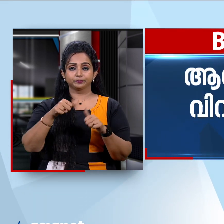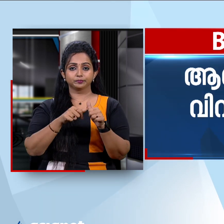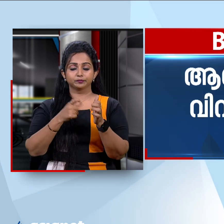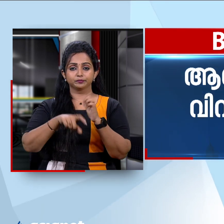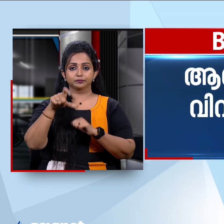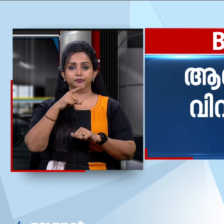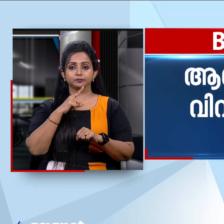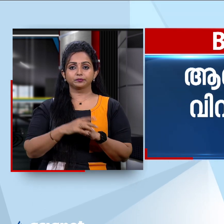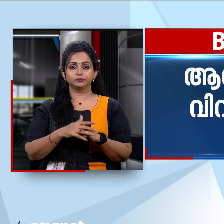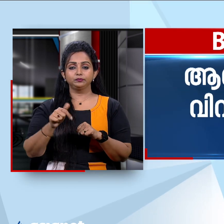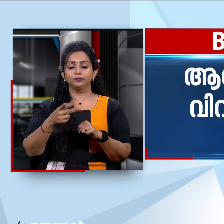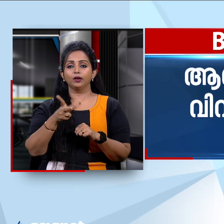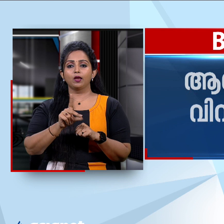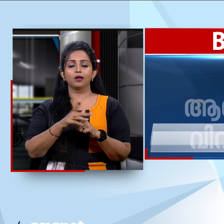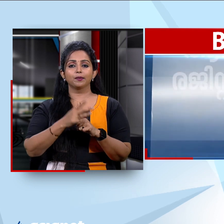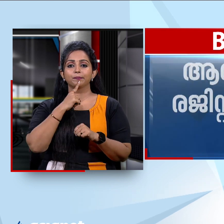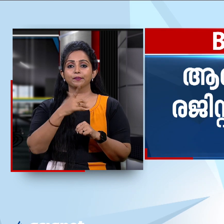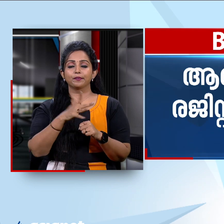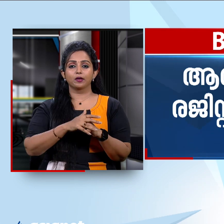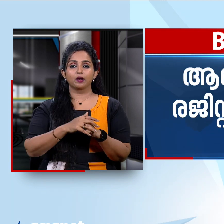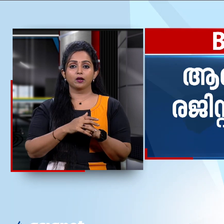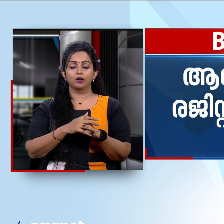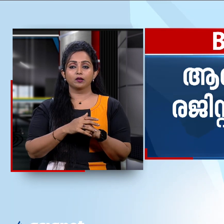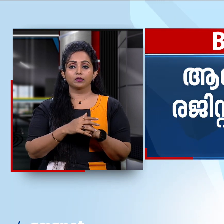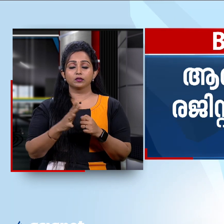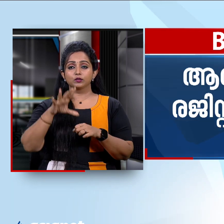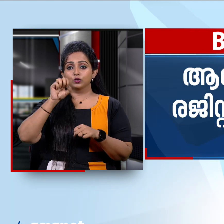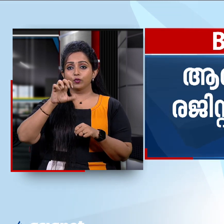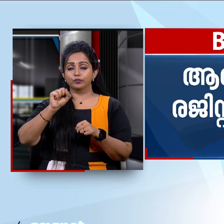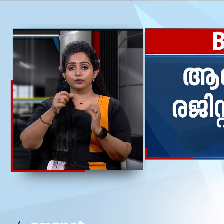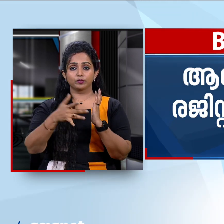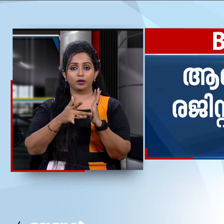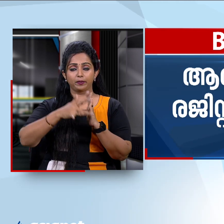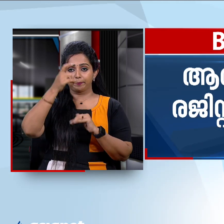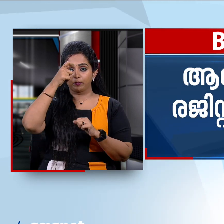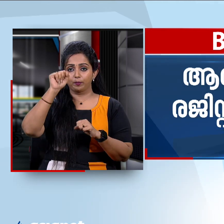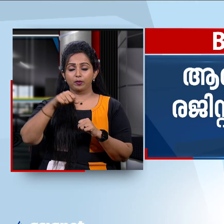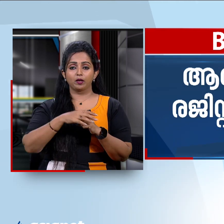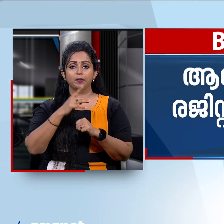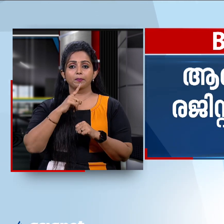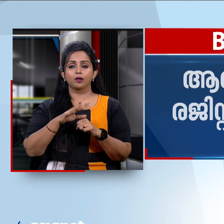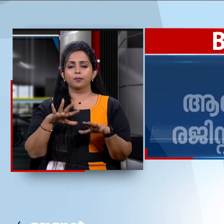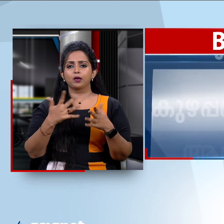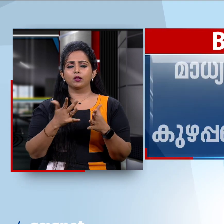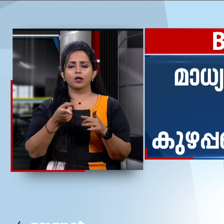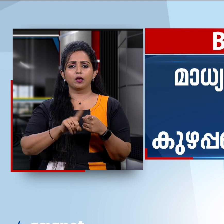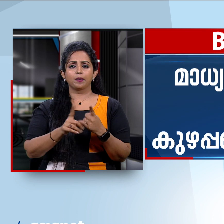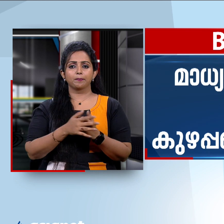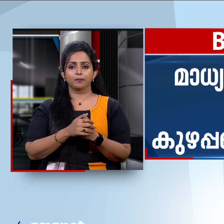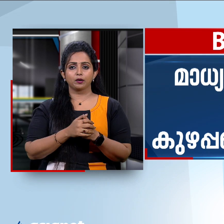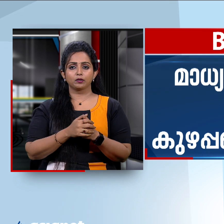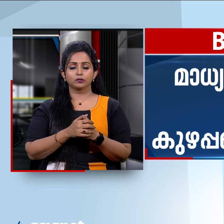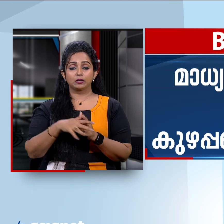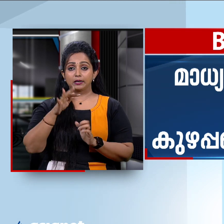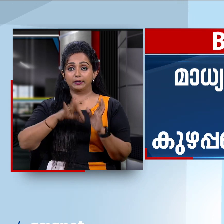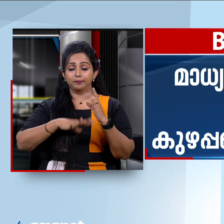വ്യക്തമാക്കുന്നത്. ഇപ്പോൾ വീണ്ടും കാര്യങ്ങൾ കലങ്ങി മറിഞ്ഞിരിക്കുകയാണ്. സോഫ്റ്റ്വെയർ തകരാറെന്നൊരു പ്രശ്നത്തിലേക്ക് വീണ്ടും വിരൽ ചൂണ്ടുമ്പോൾ എന്താണ് സംഭവിച്ചതെന്നതിൽ ഒരു ആഭ്യന്തര